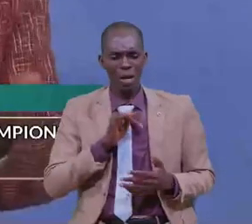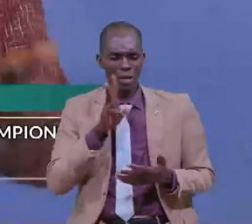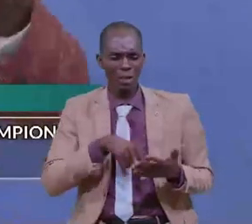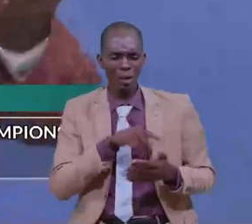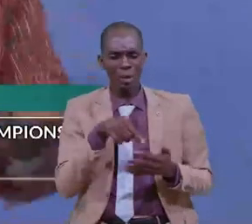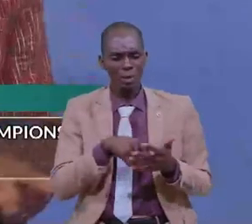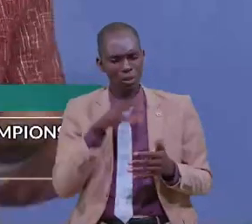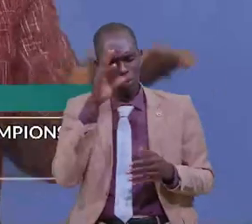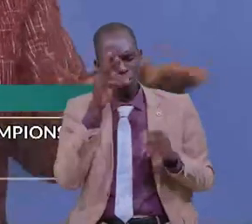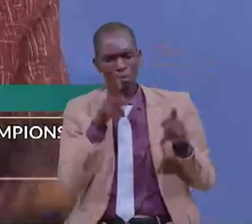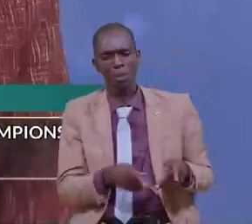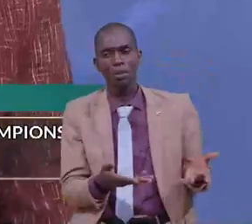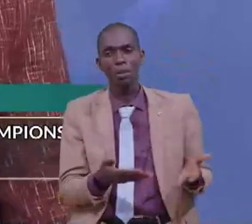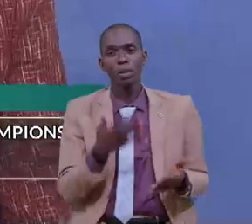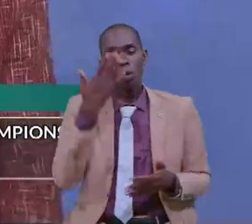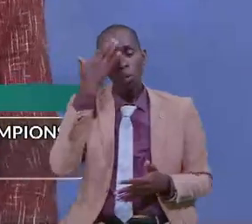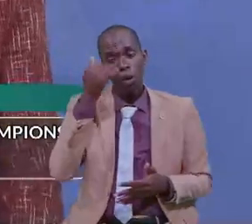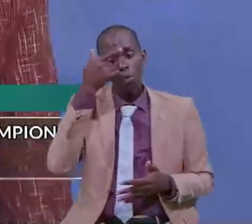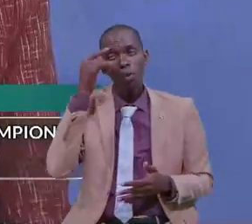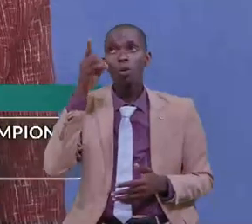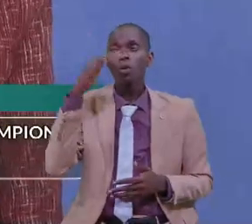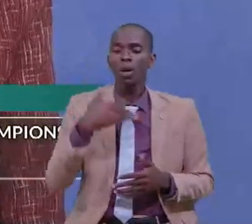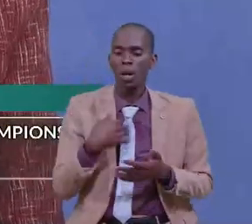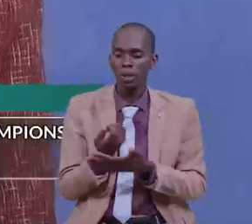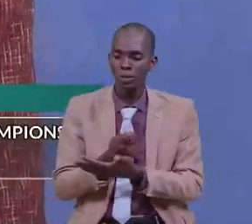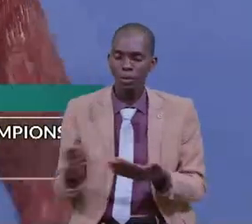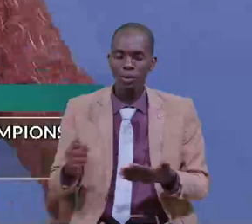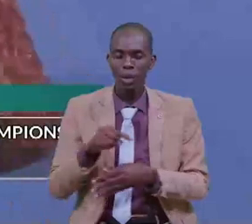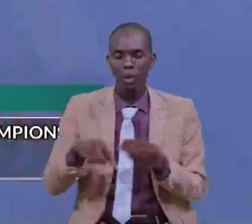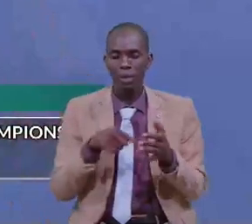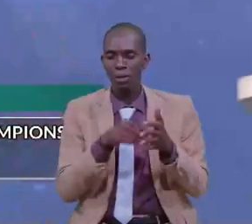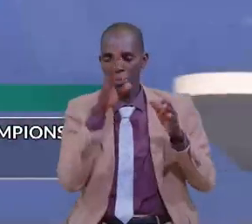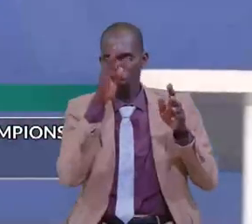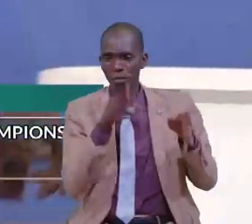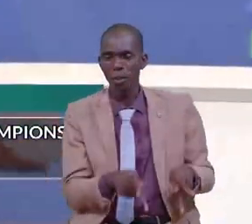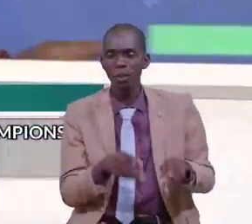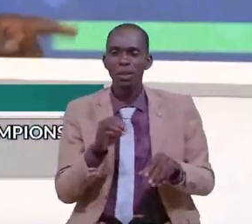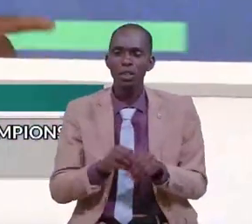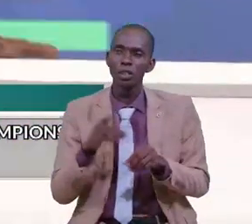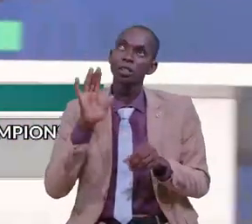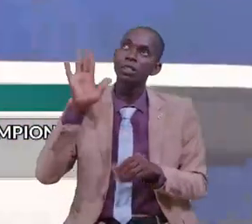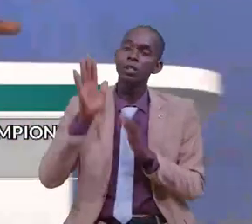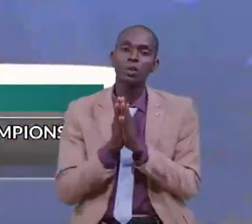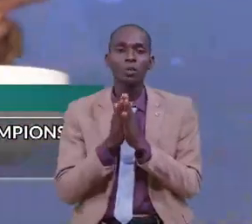Pourquoi lisons de lui? Parce que Dieu avait écrit sur lui dans son livre.